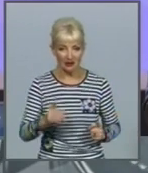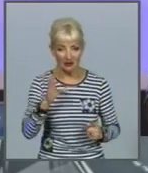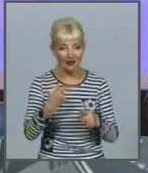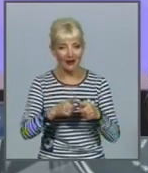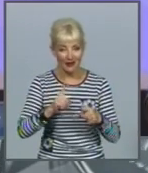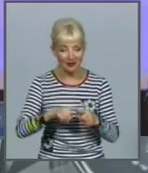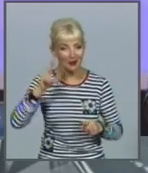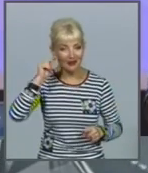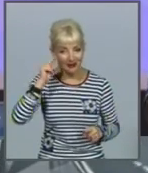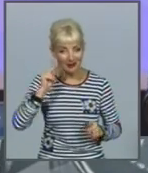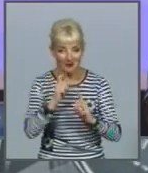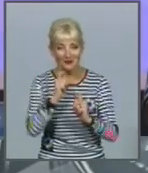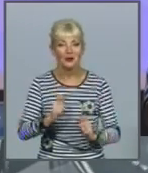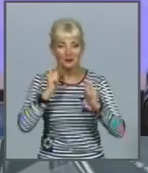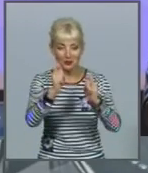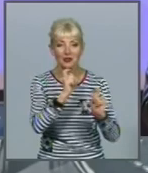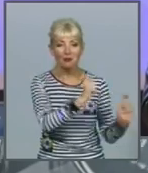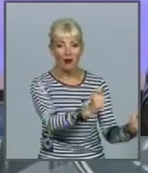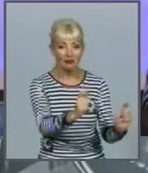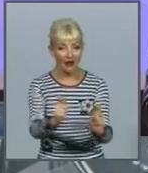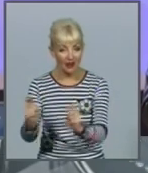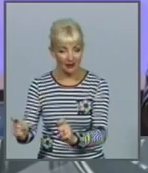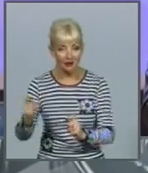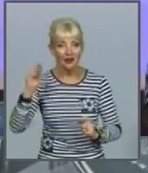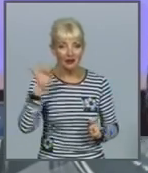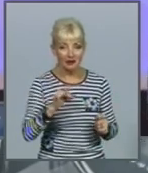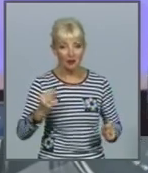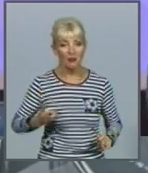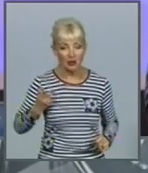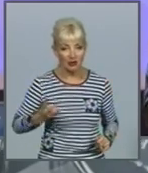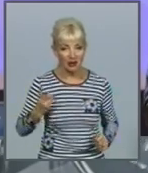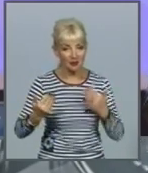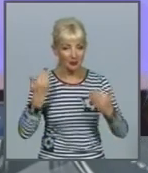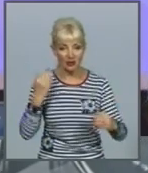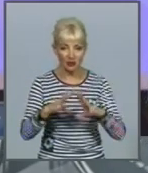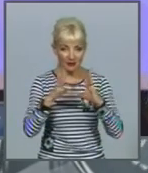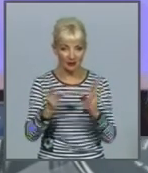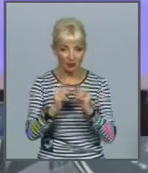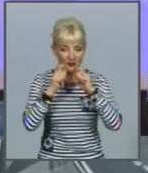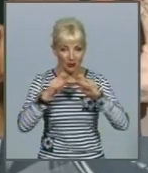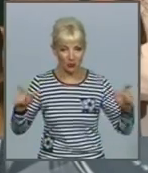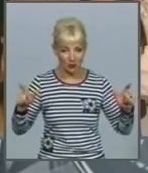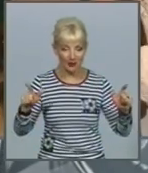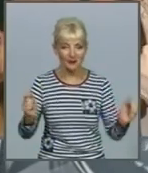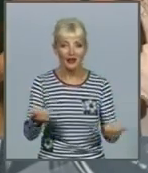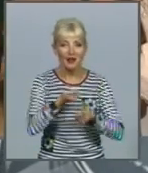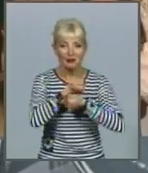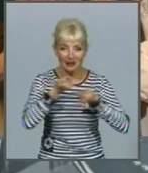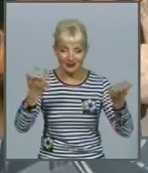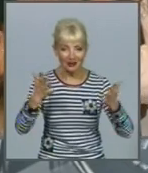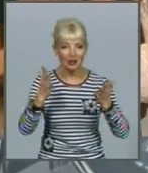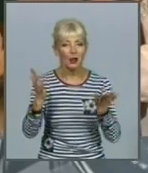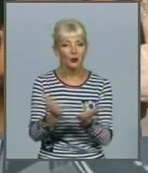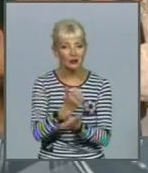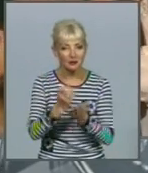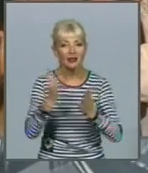вручить подарки и пожелать прежде всего школе процветания и успехов. С праздником вас,